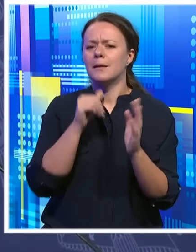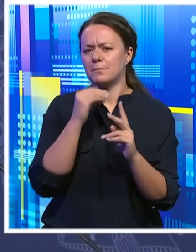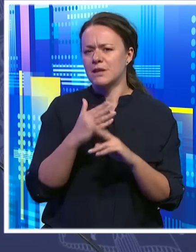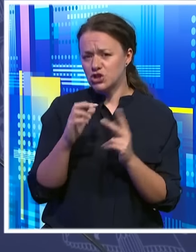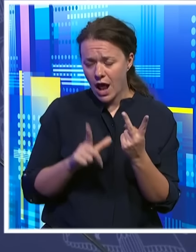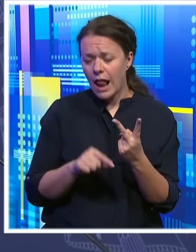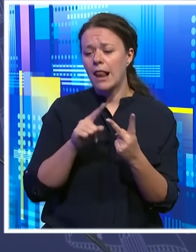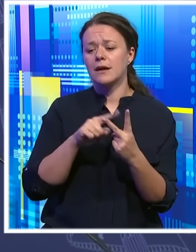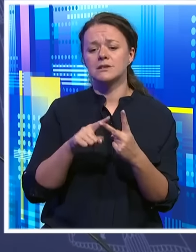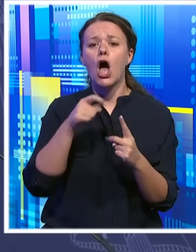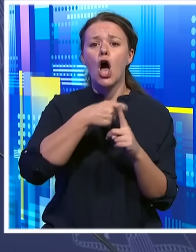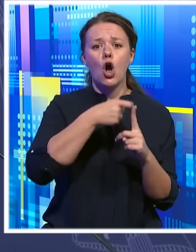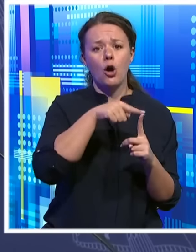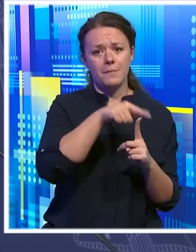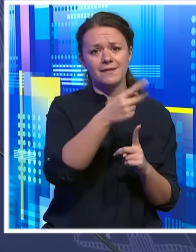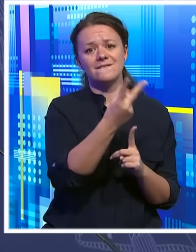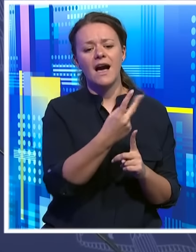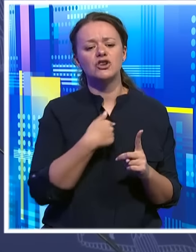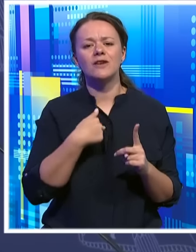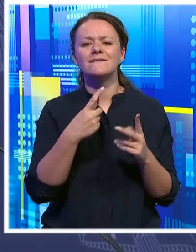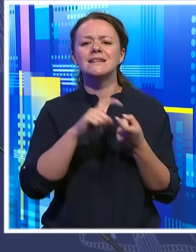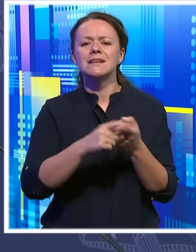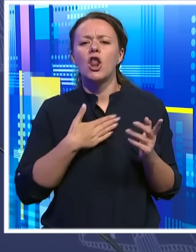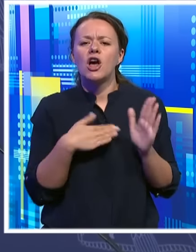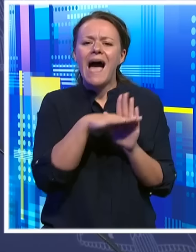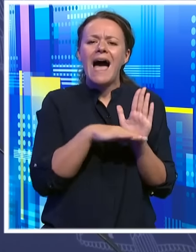važan za agendu rasta i za...